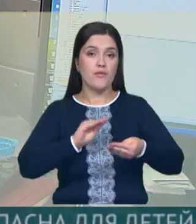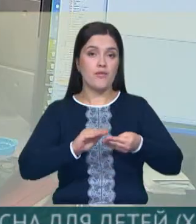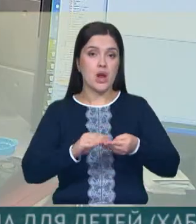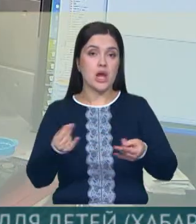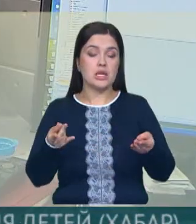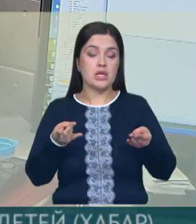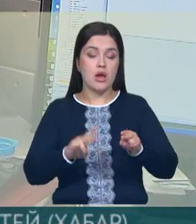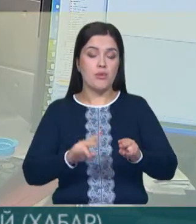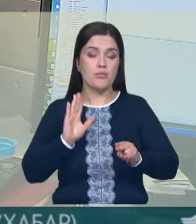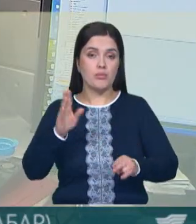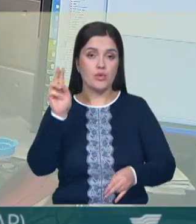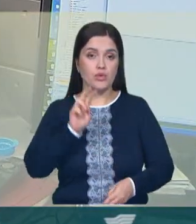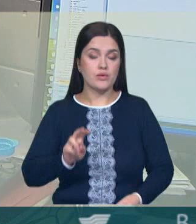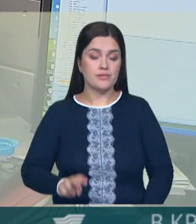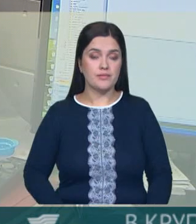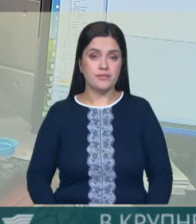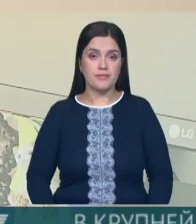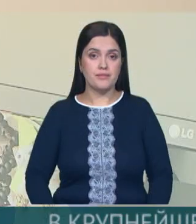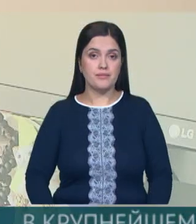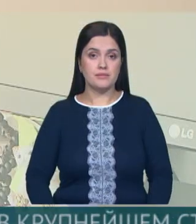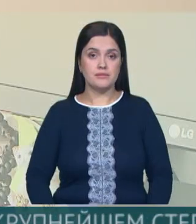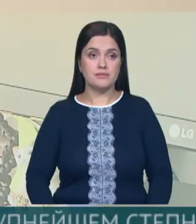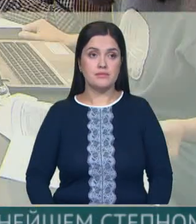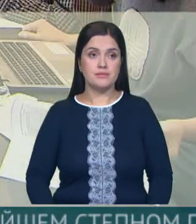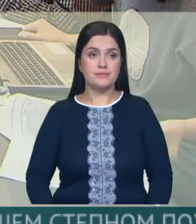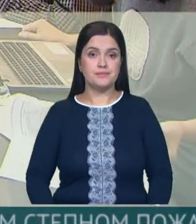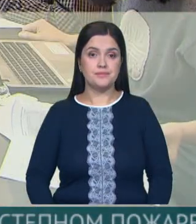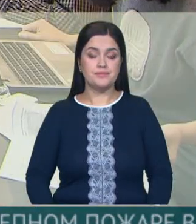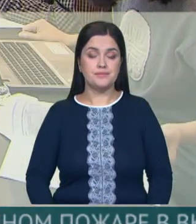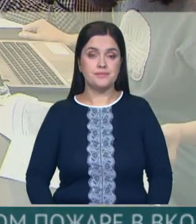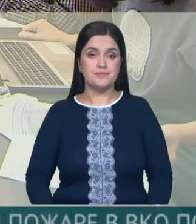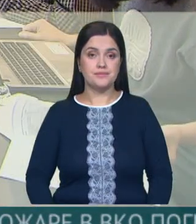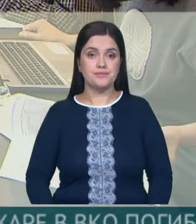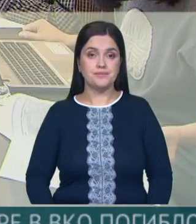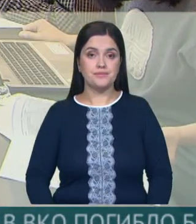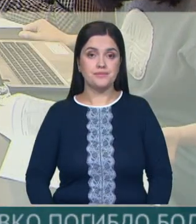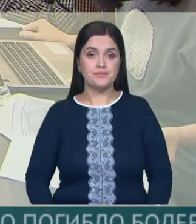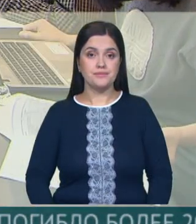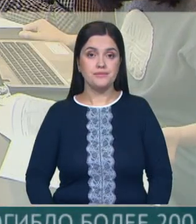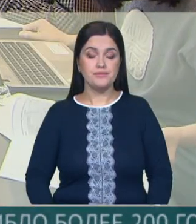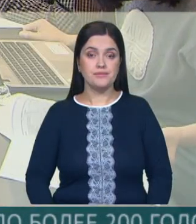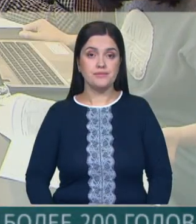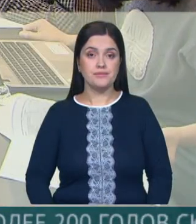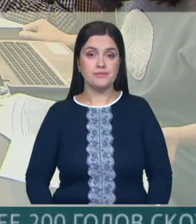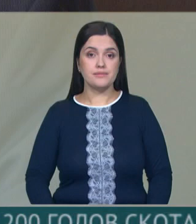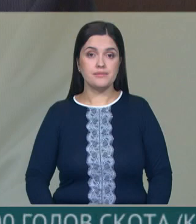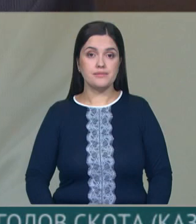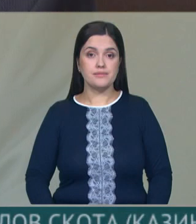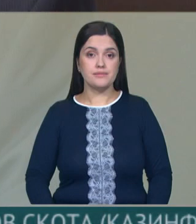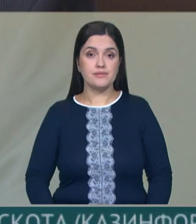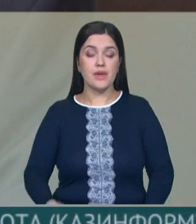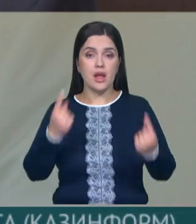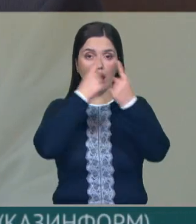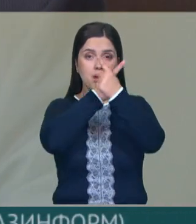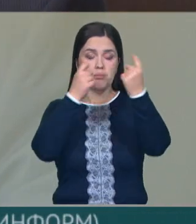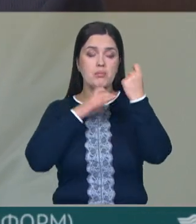ожидают серьезных колебаний курса. Последний прогноз АФК на конец года, такая